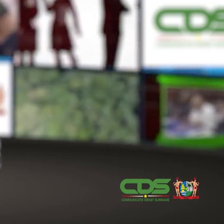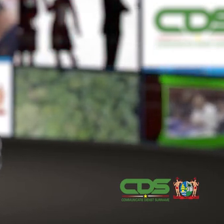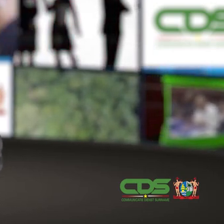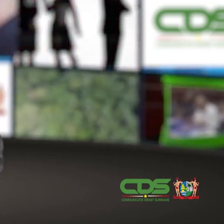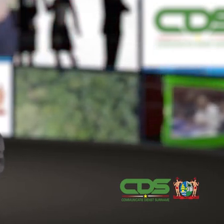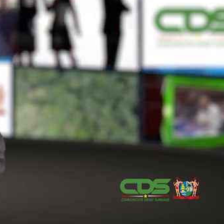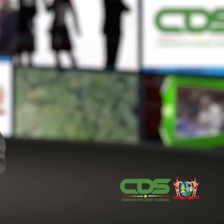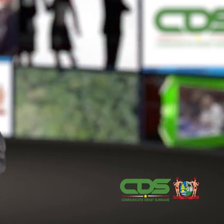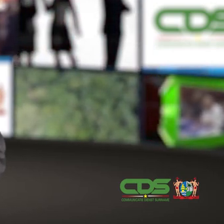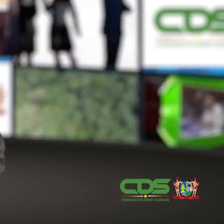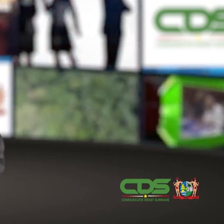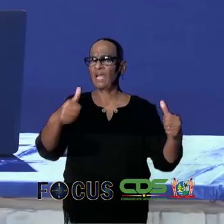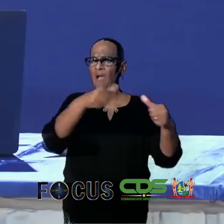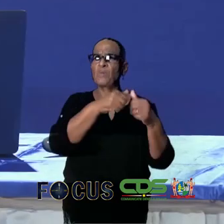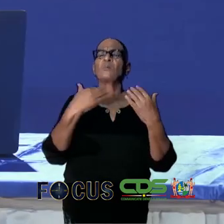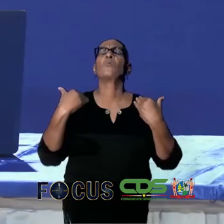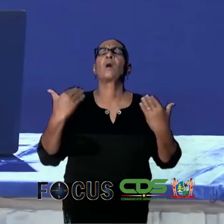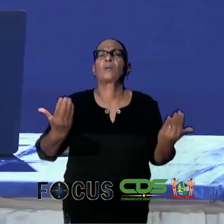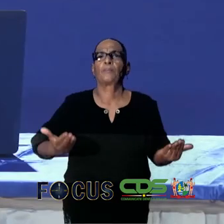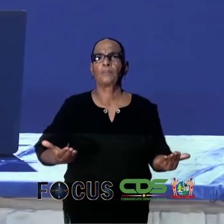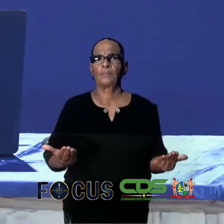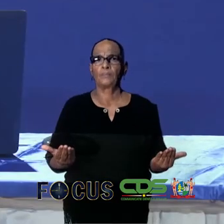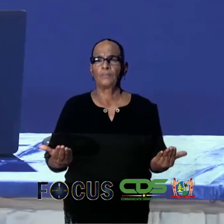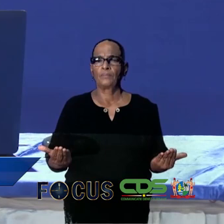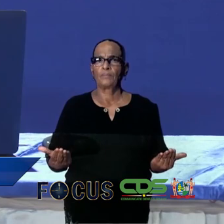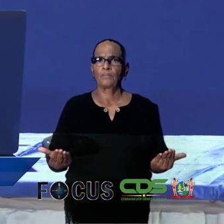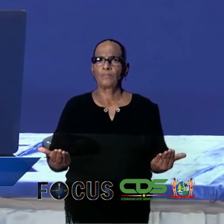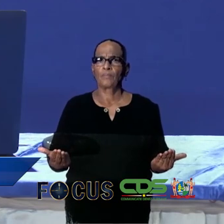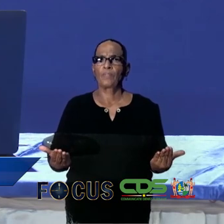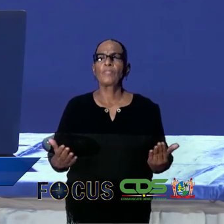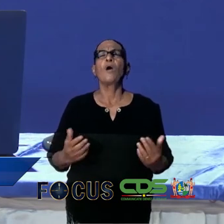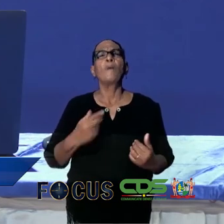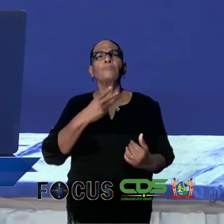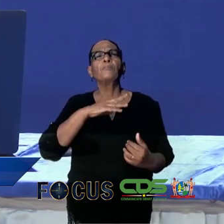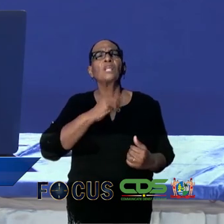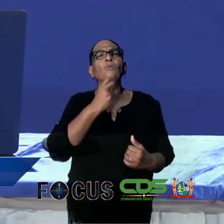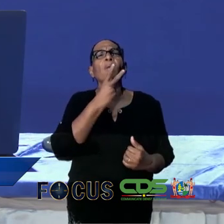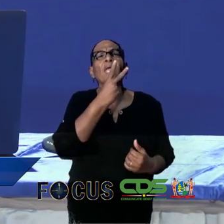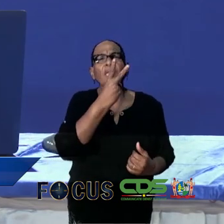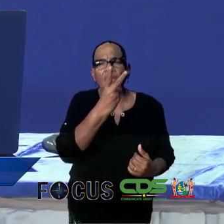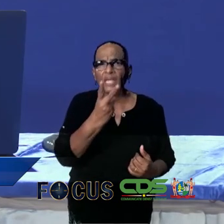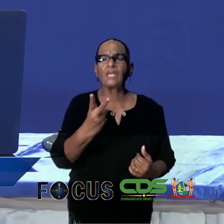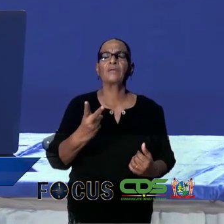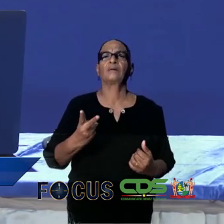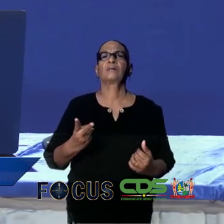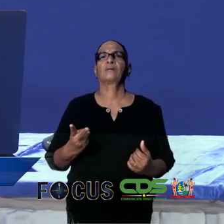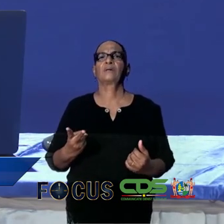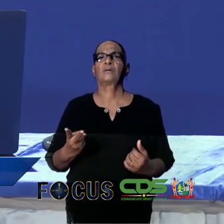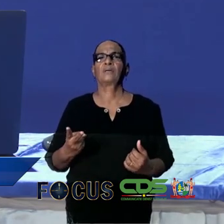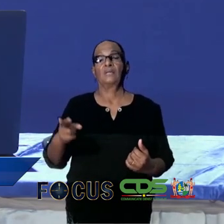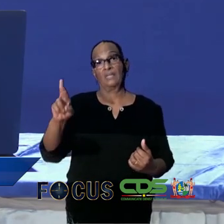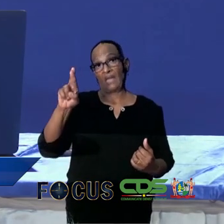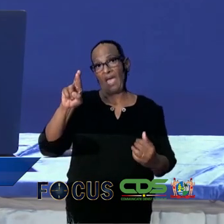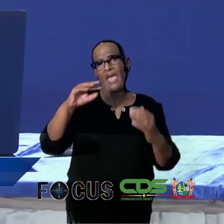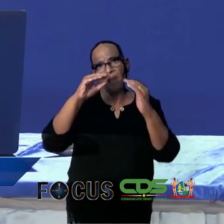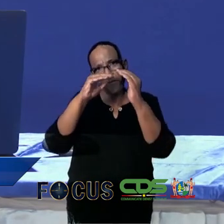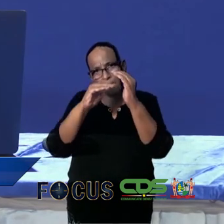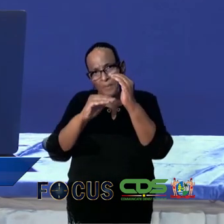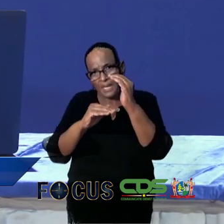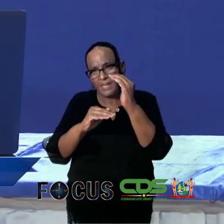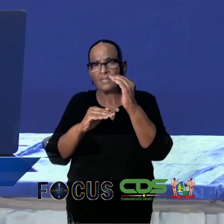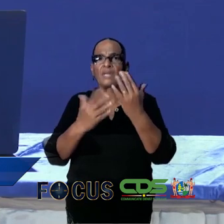mogelijk kunnen worden bijgehouden. Wanneer wij voornamelijk kijken is de positivity rate, de R en ook